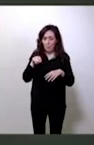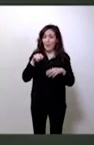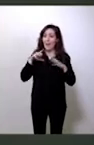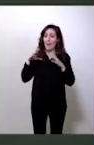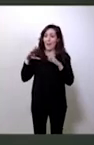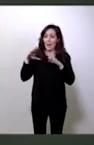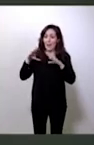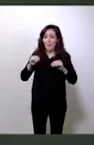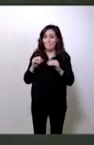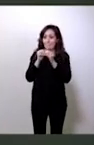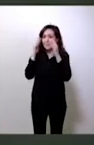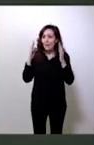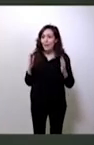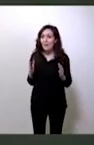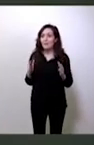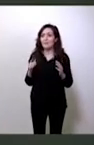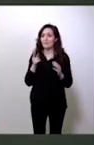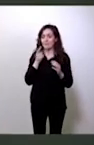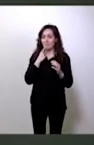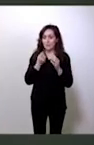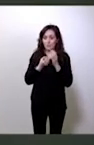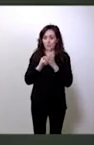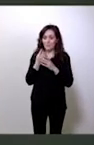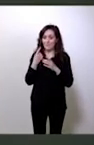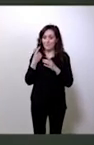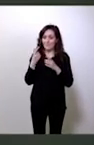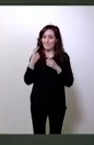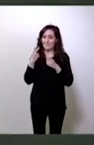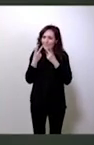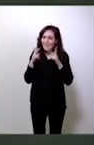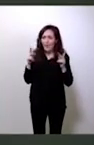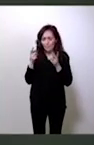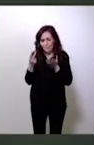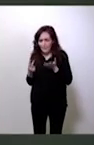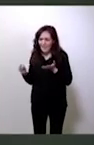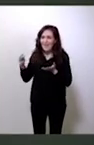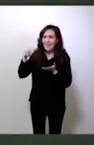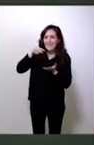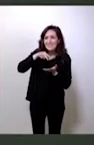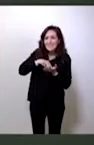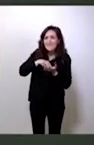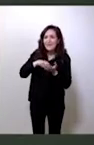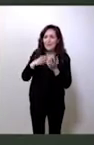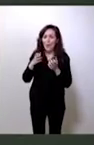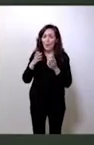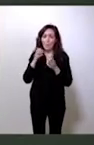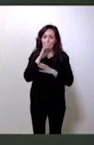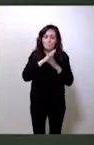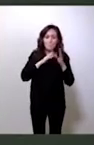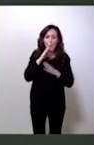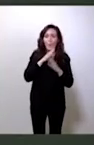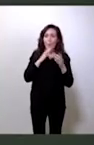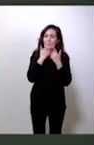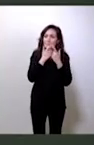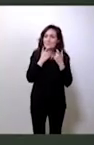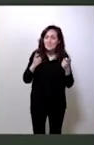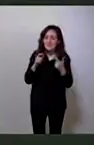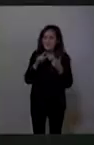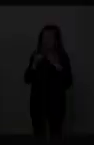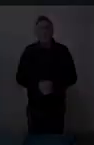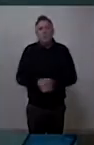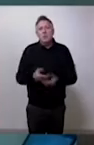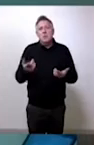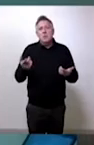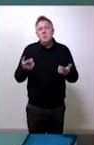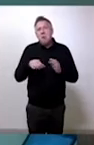portons fonde le début d'un nouveau paradigme d'urbanisme, biodiversitaire, écosystémique, réversible et